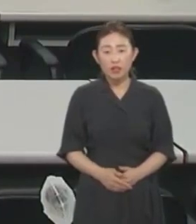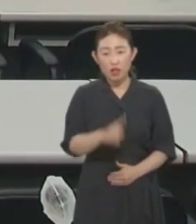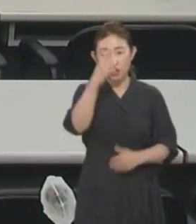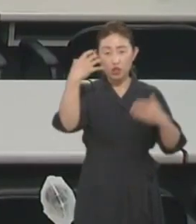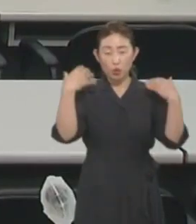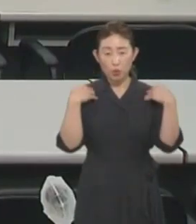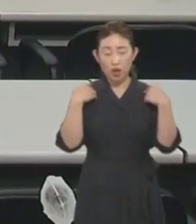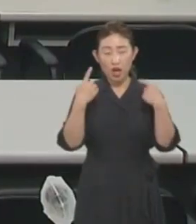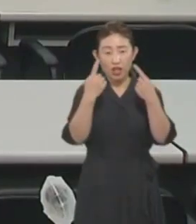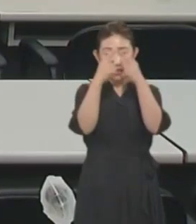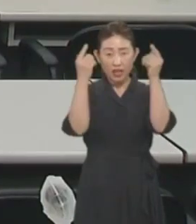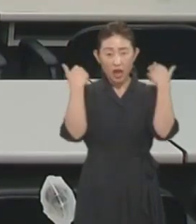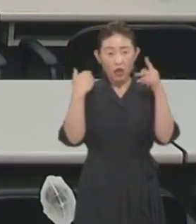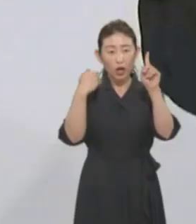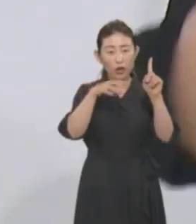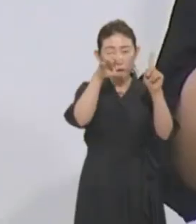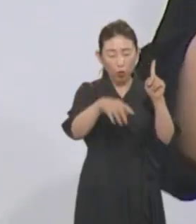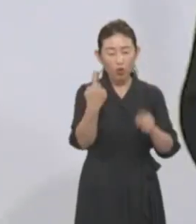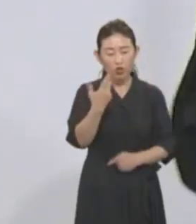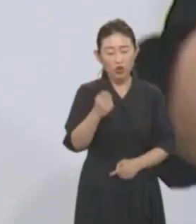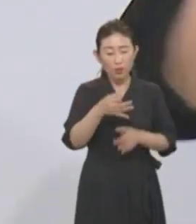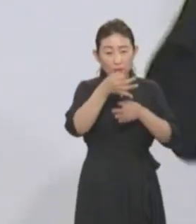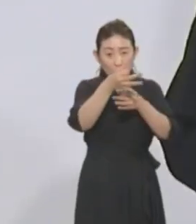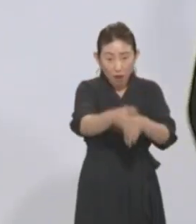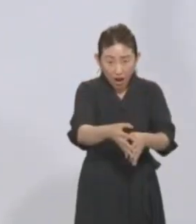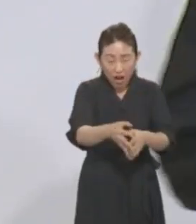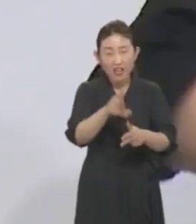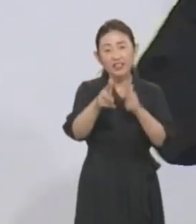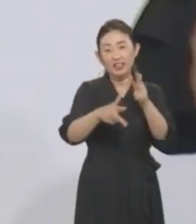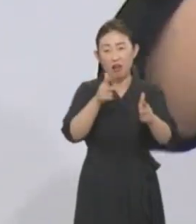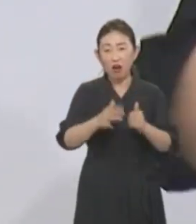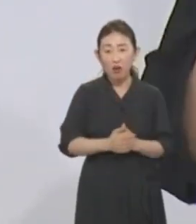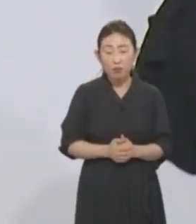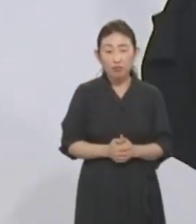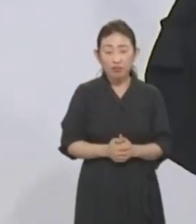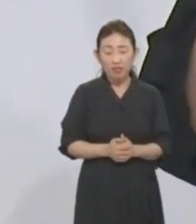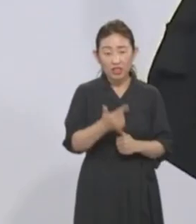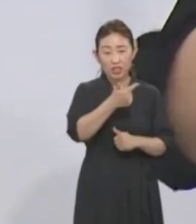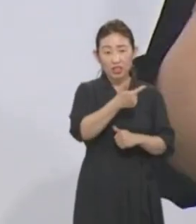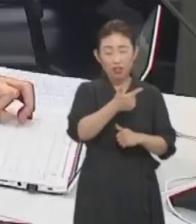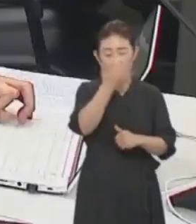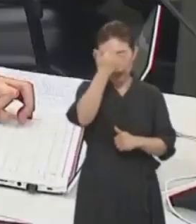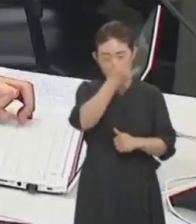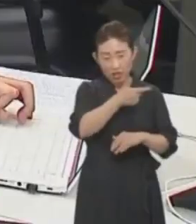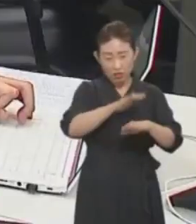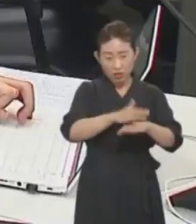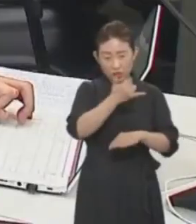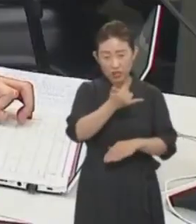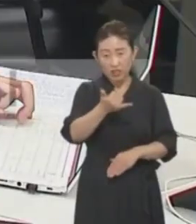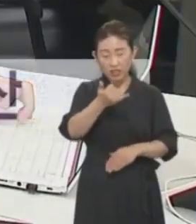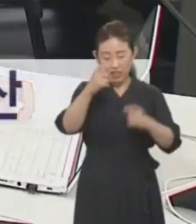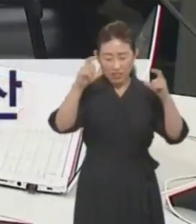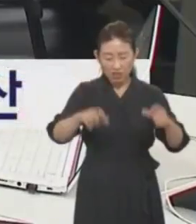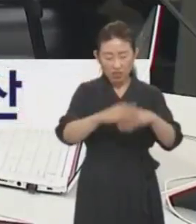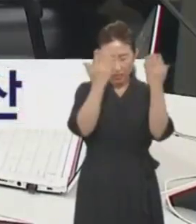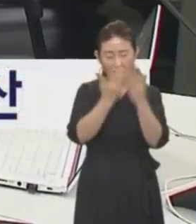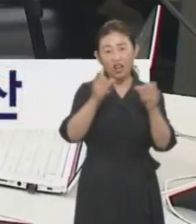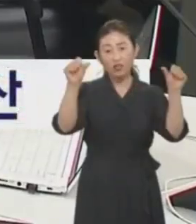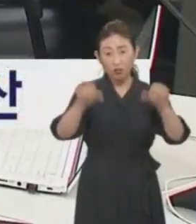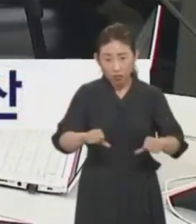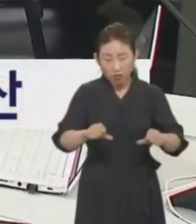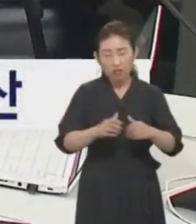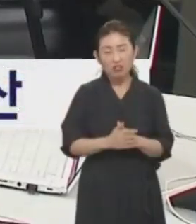정부가 학교당 1,000억 원씩 지원하는 글로컬 대학 예비대학에 단 한 곳도 선정되지 못한 대전 지역 대학과